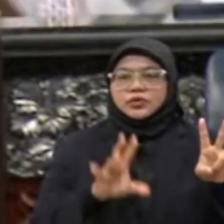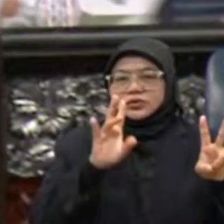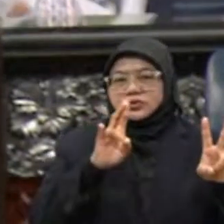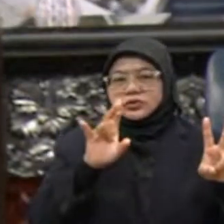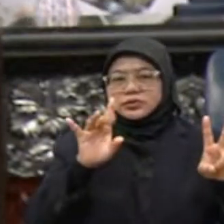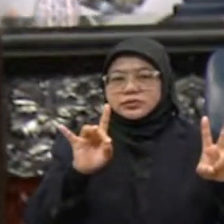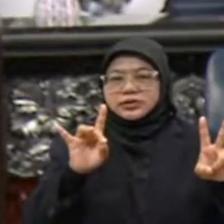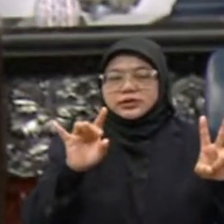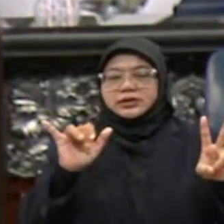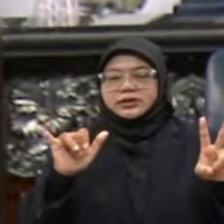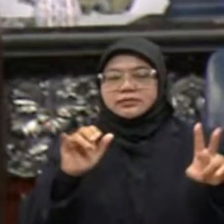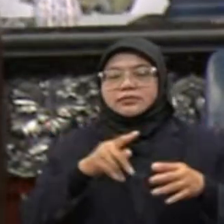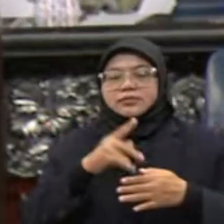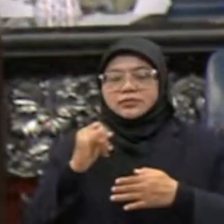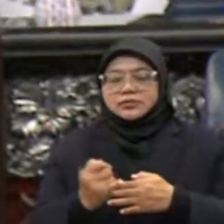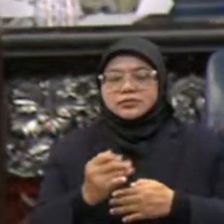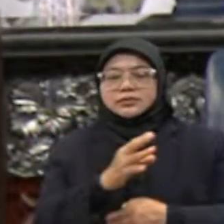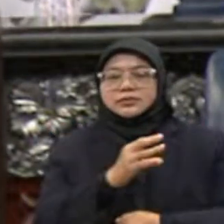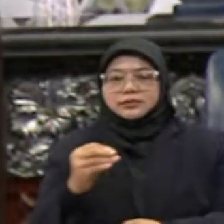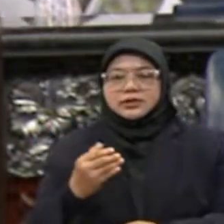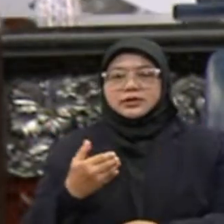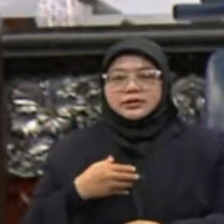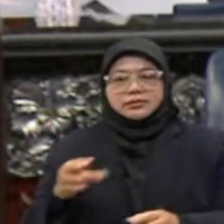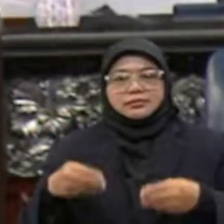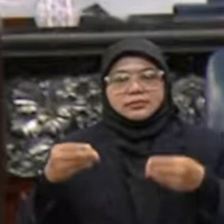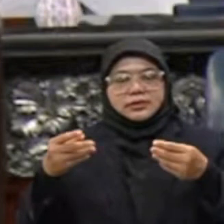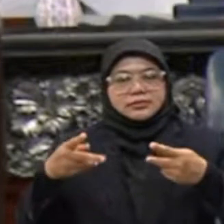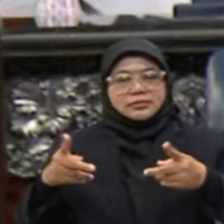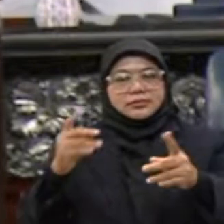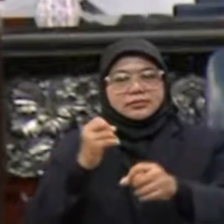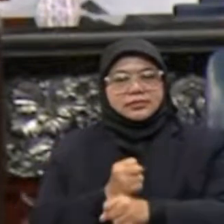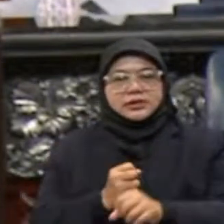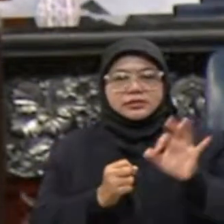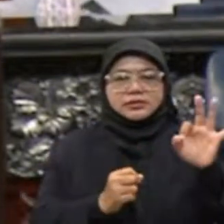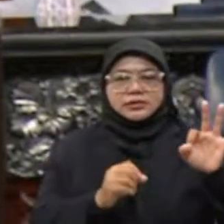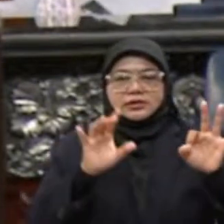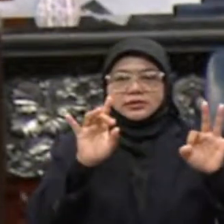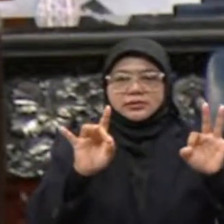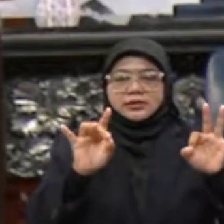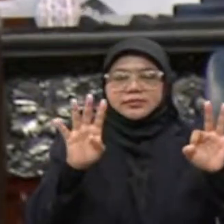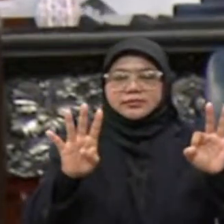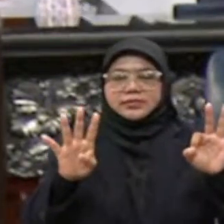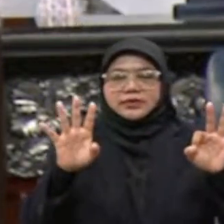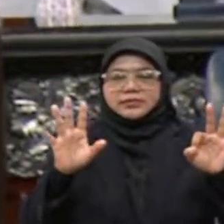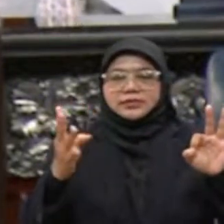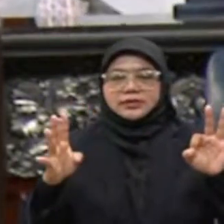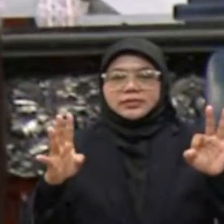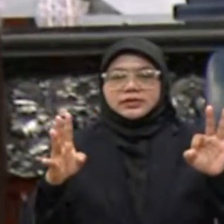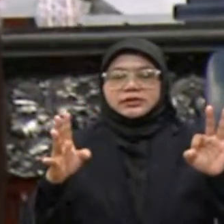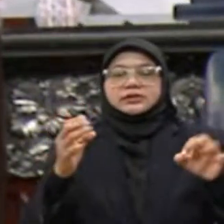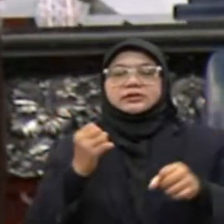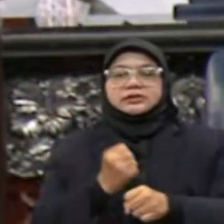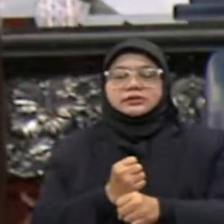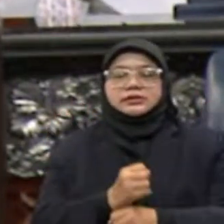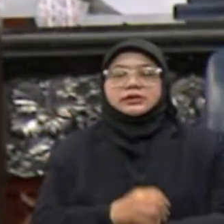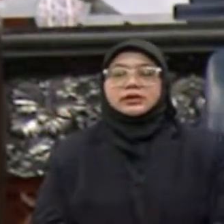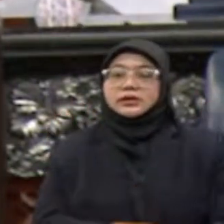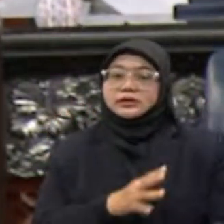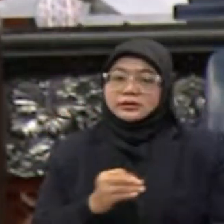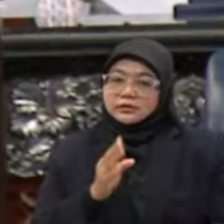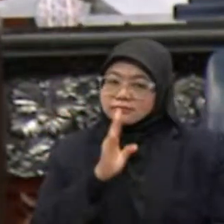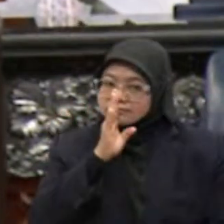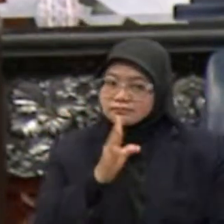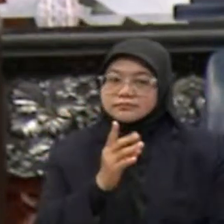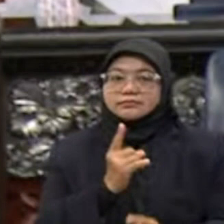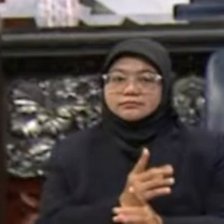2.786 Project dan akan memberi peluang kerjaan 98.414 peluang pekerjaan jadi kita